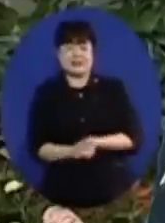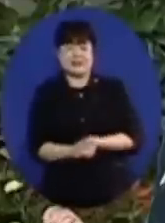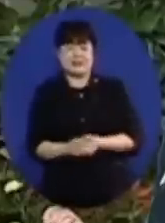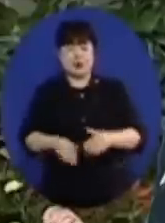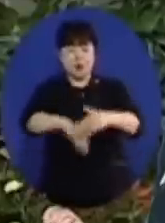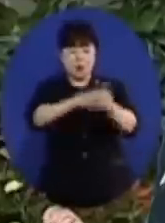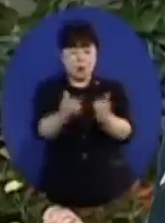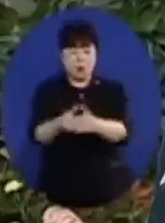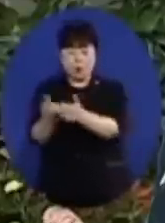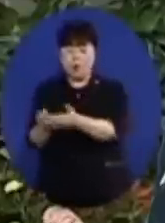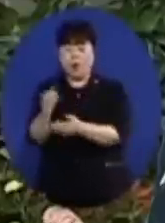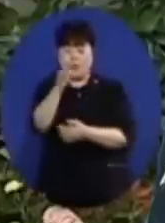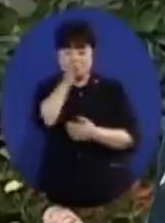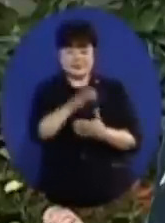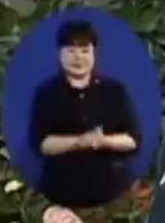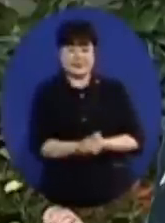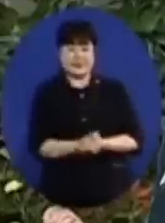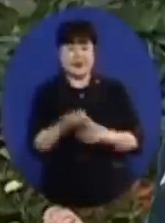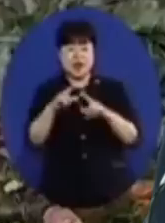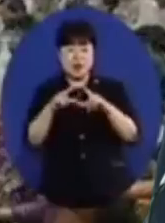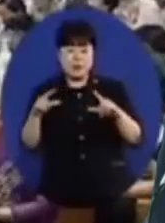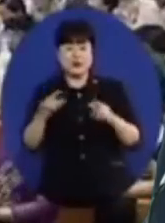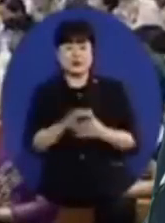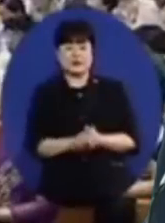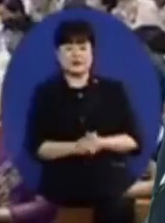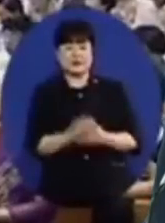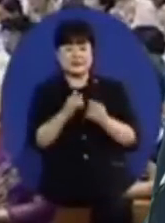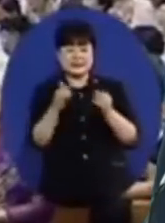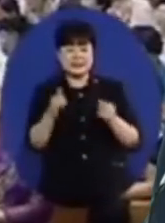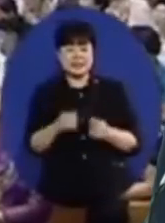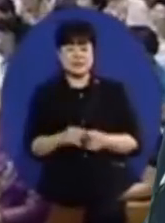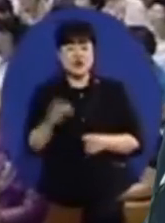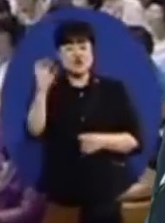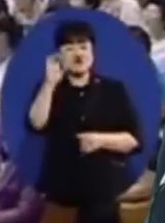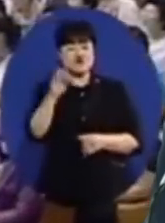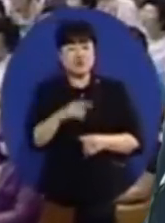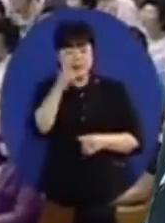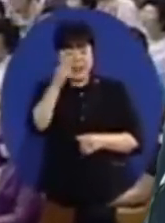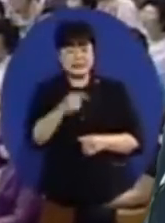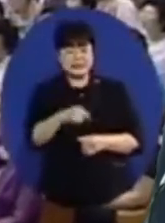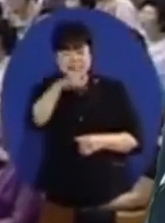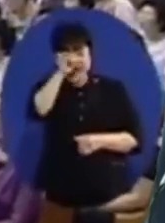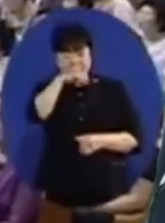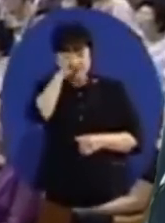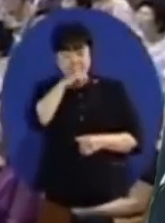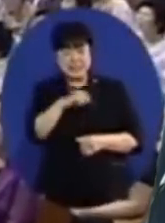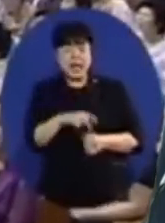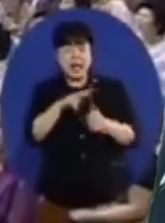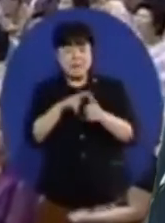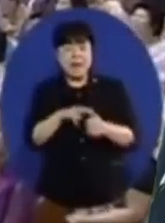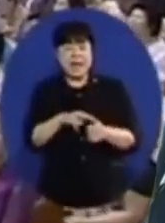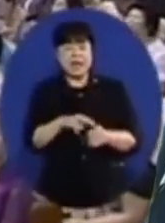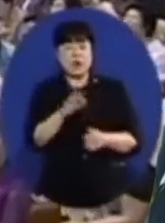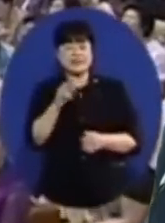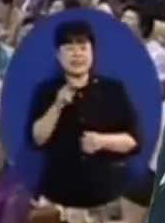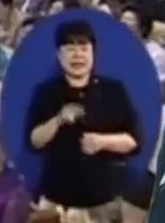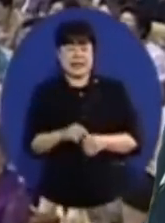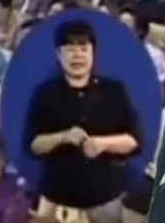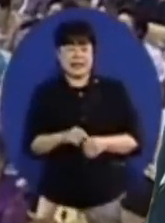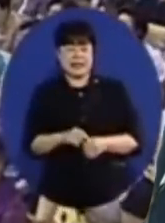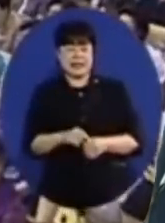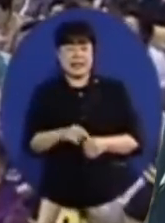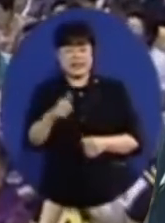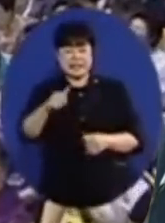민족으로 나누어져 있습니다 일반적으로 인종은 유럽 아시아 아프리카 말레이 오스트레일리아인 등